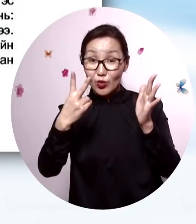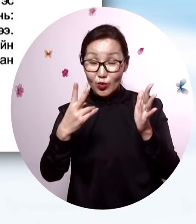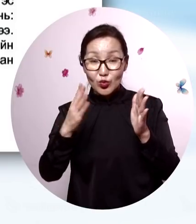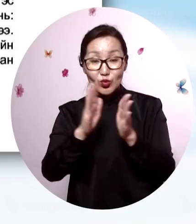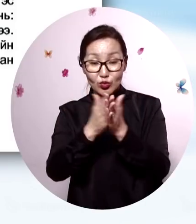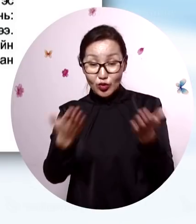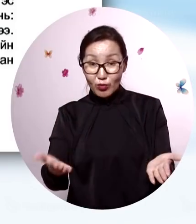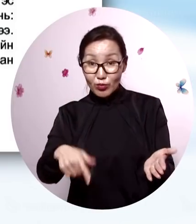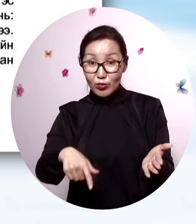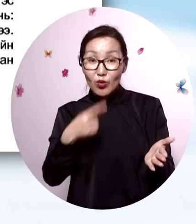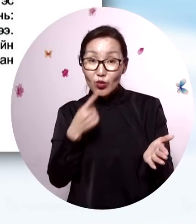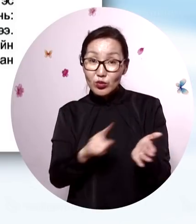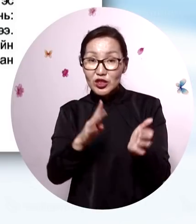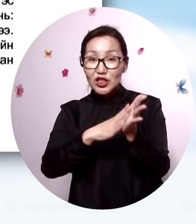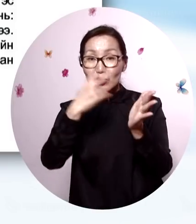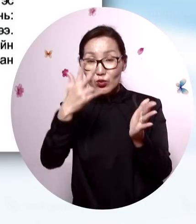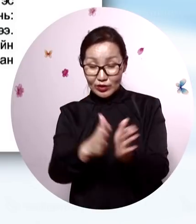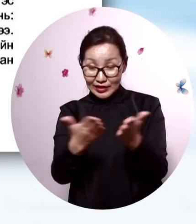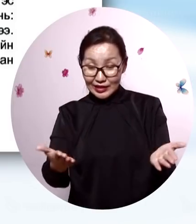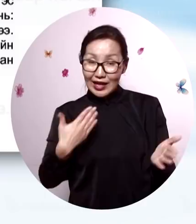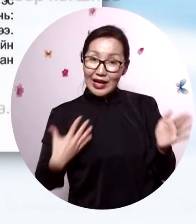гаргаад багштайгаа хамтран уншаад яваарай.